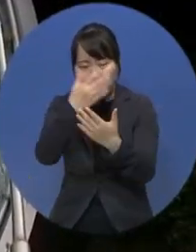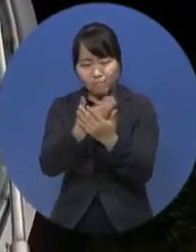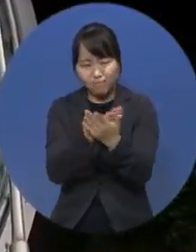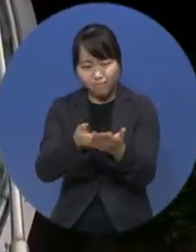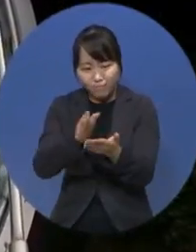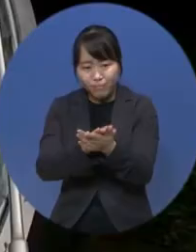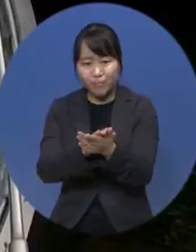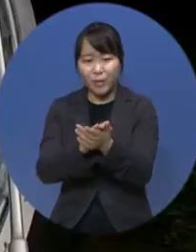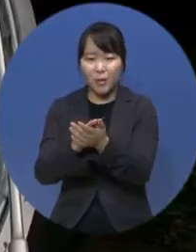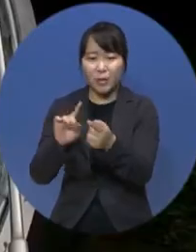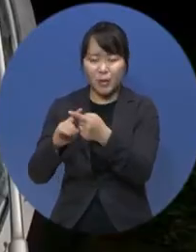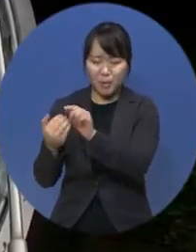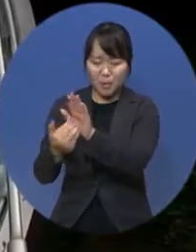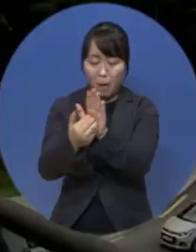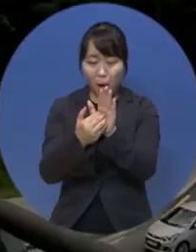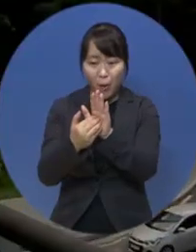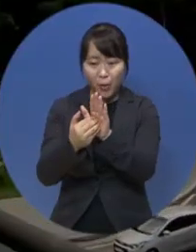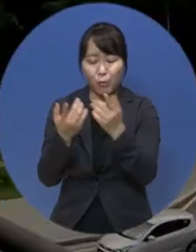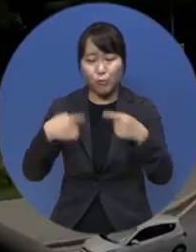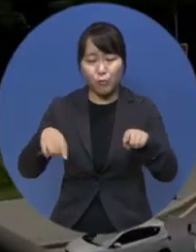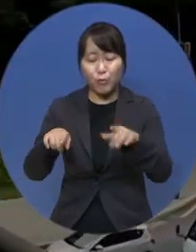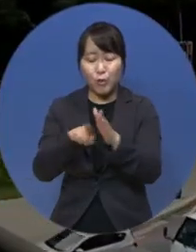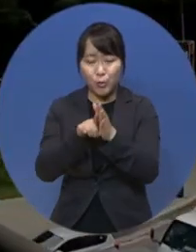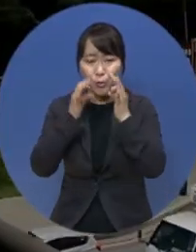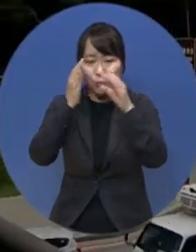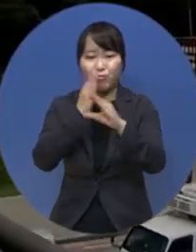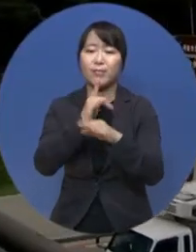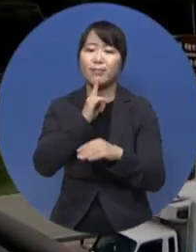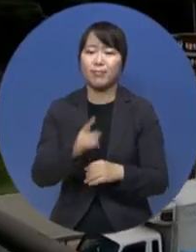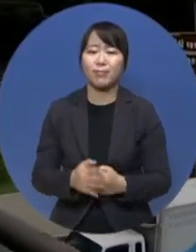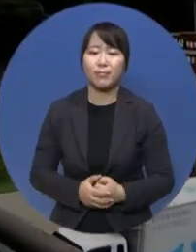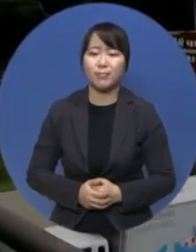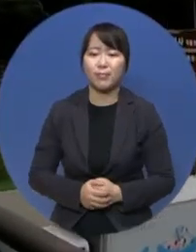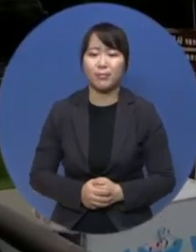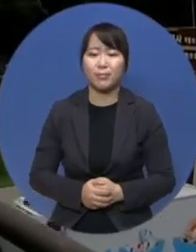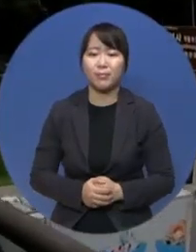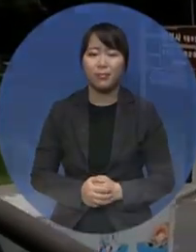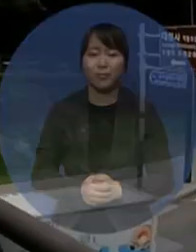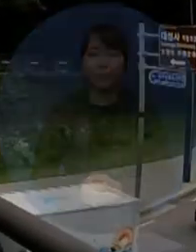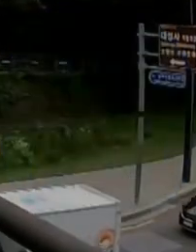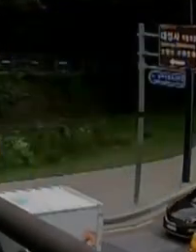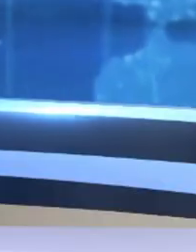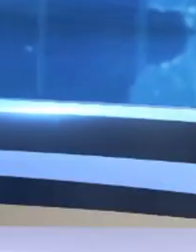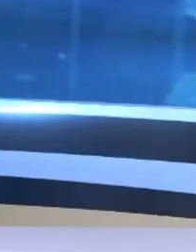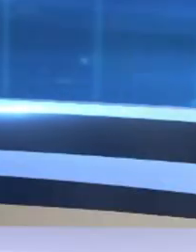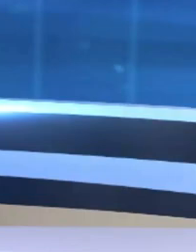구축사업을 추진하고 있다고 밝혔습니다 독집 의 교수 소 종양입니다